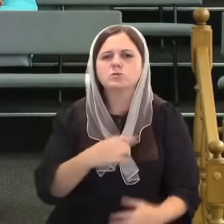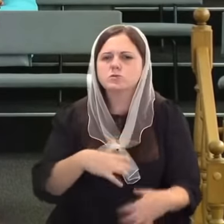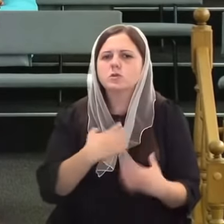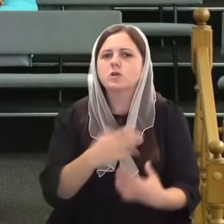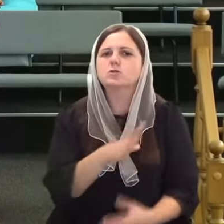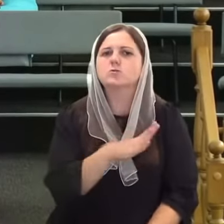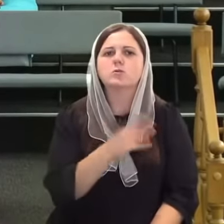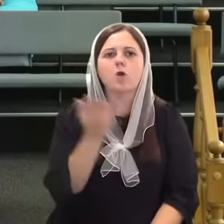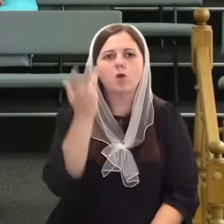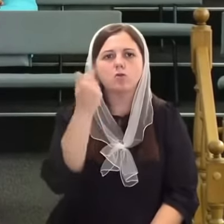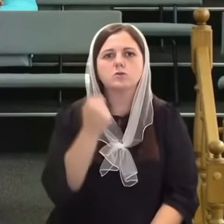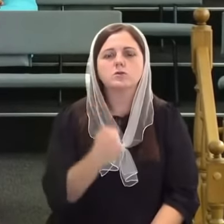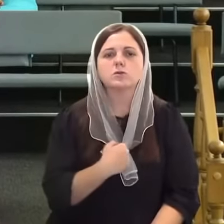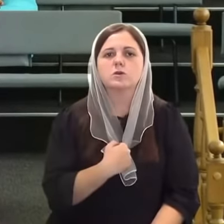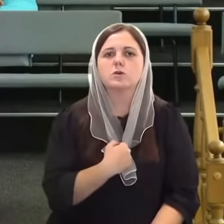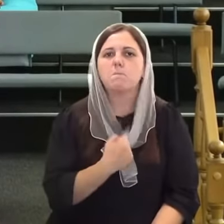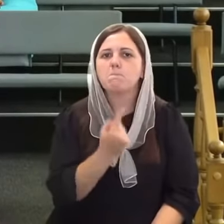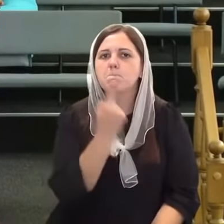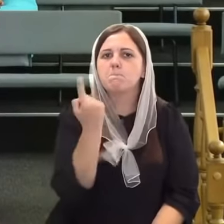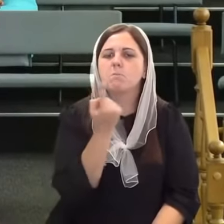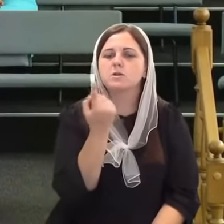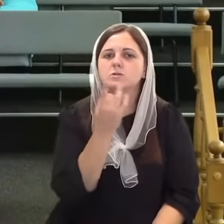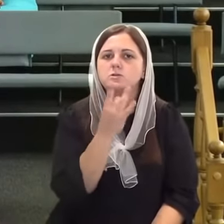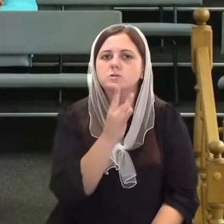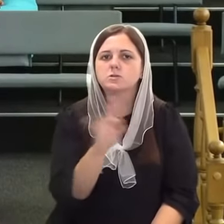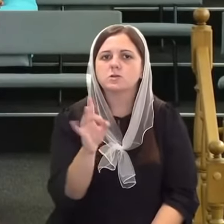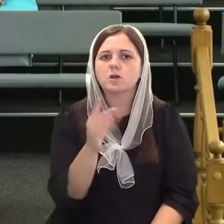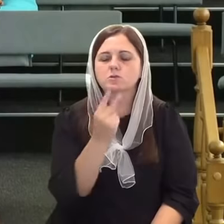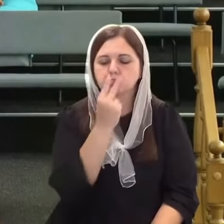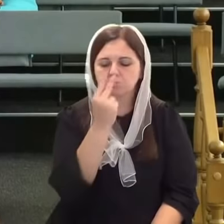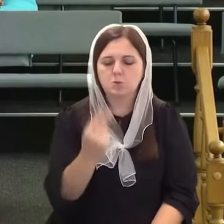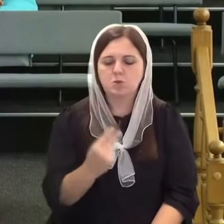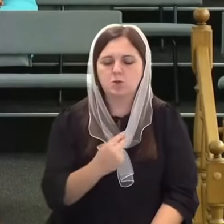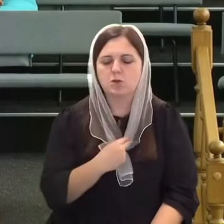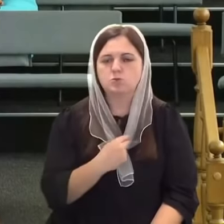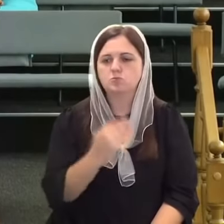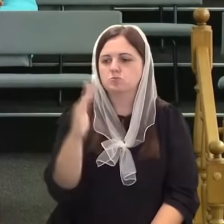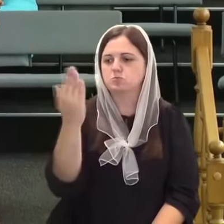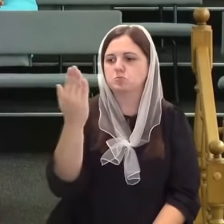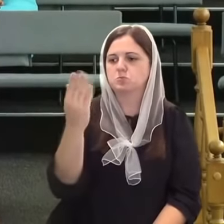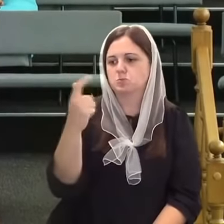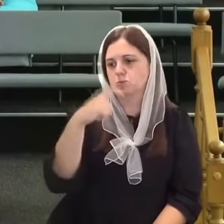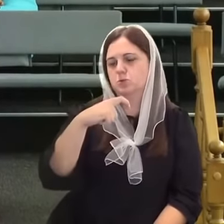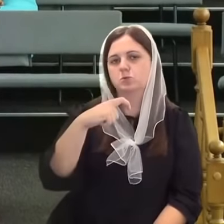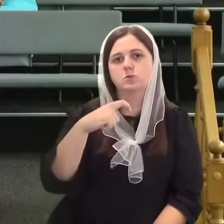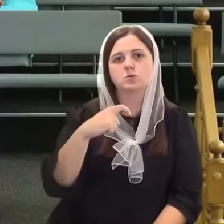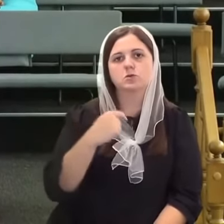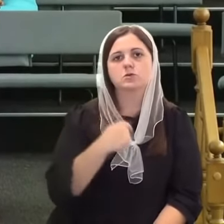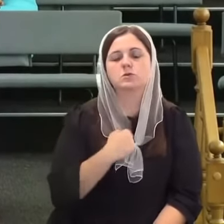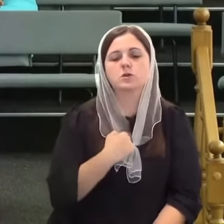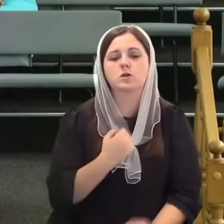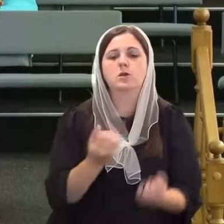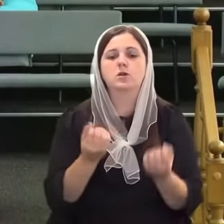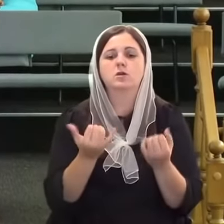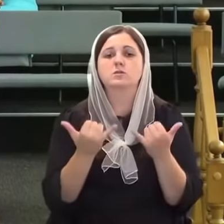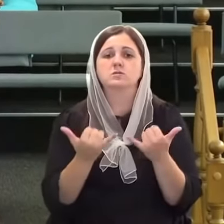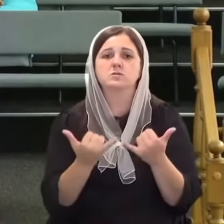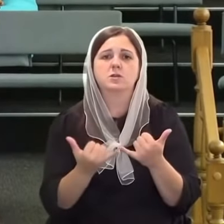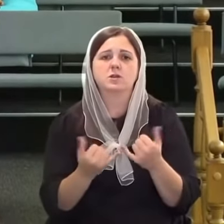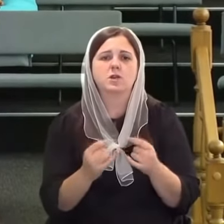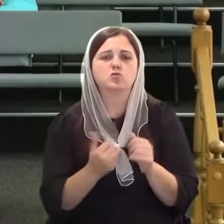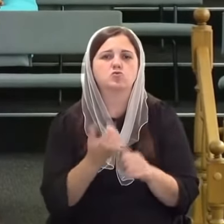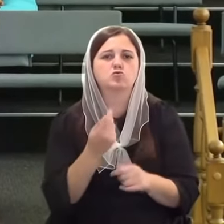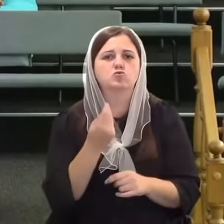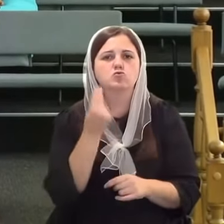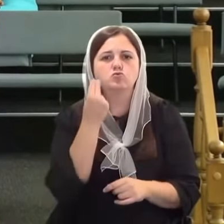когда я первый раз отчетливо посмотрел на себя в зеркало. Я сейчас немножко намного лучше